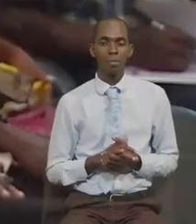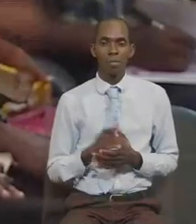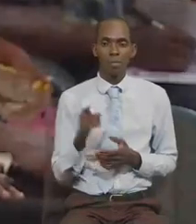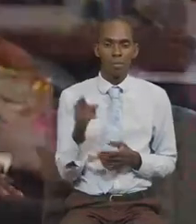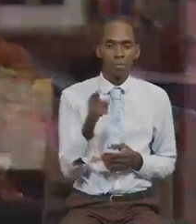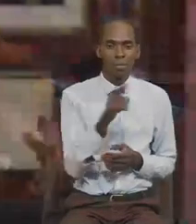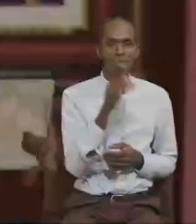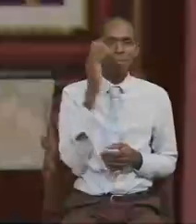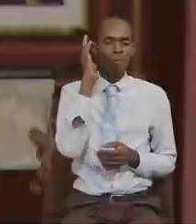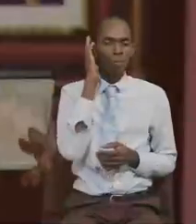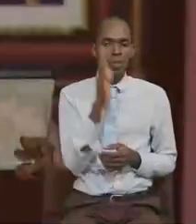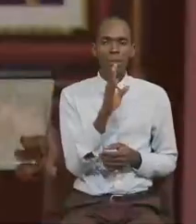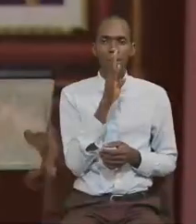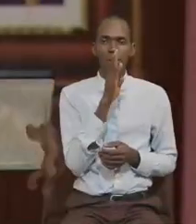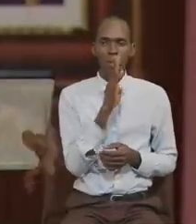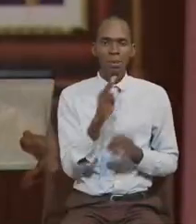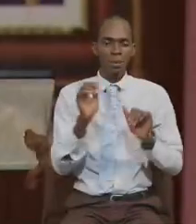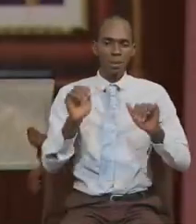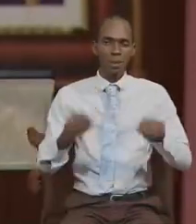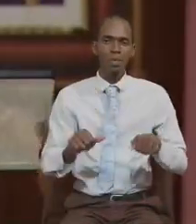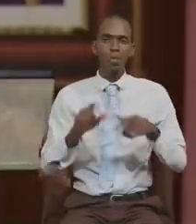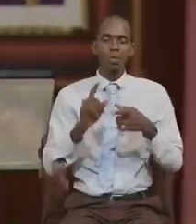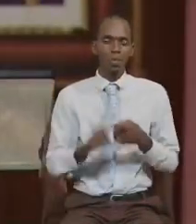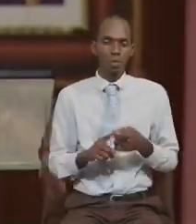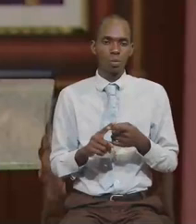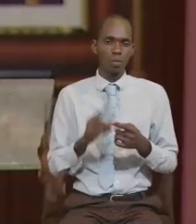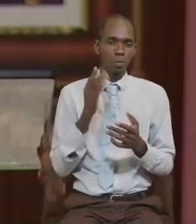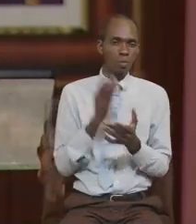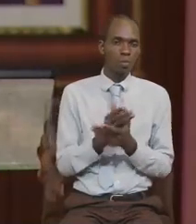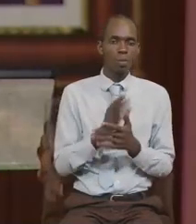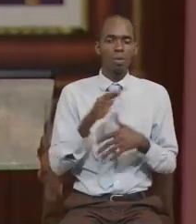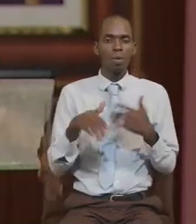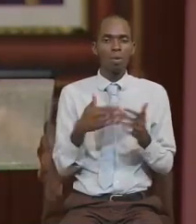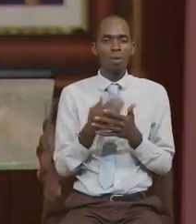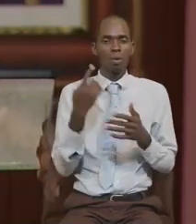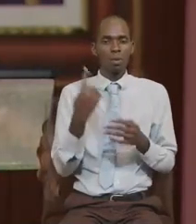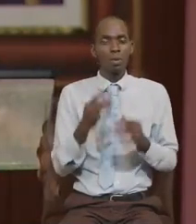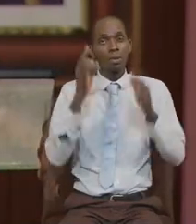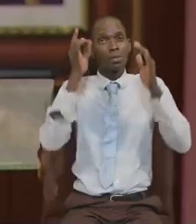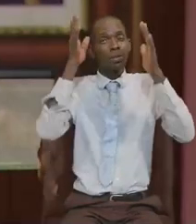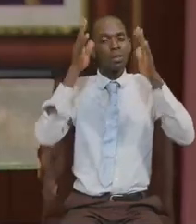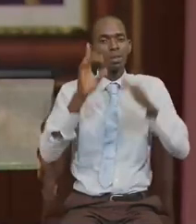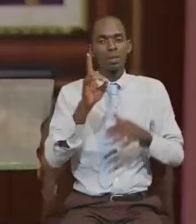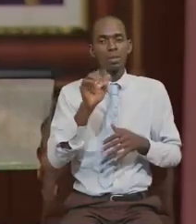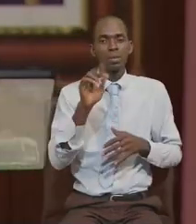Vous pourrez éteindre tous les traits enflammés du malin.